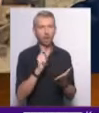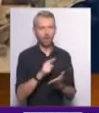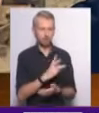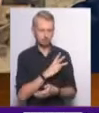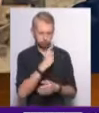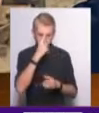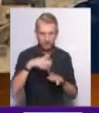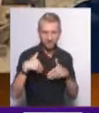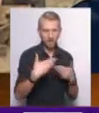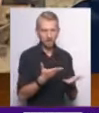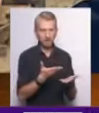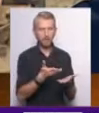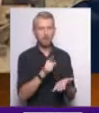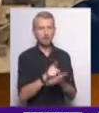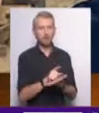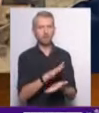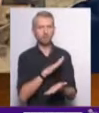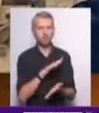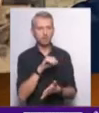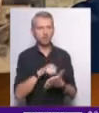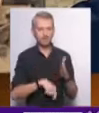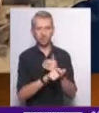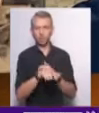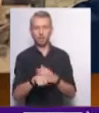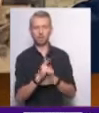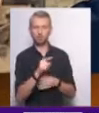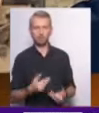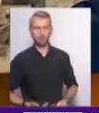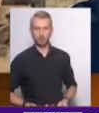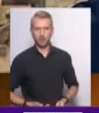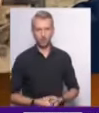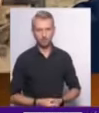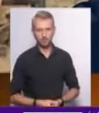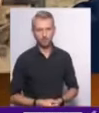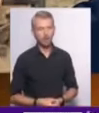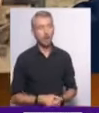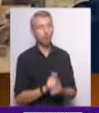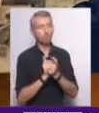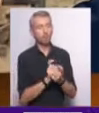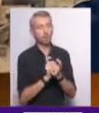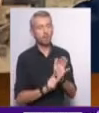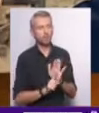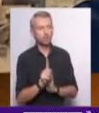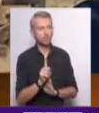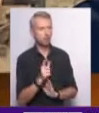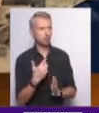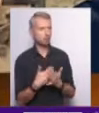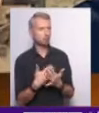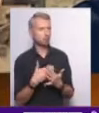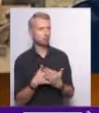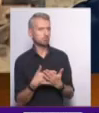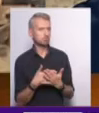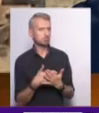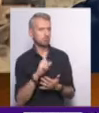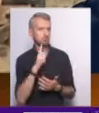будь-якому випадку має бути іти від людей, які там проживають. Боротьба почалася десь близько